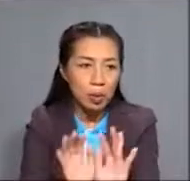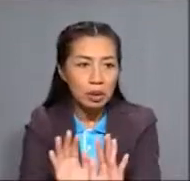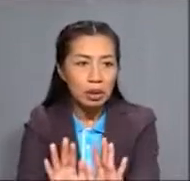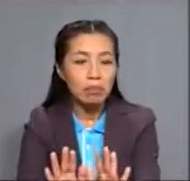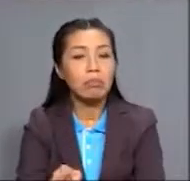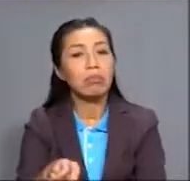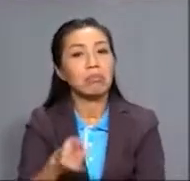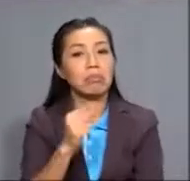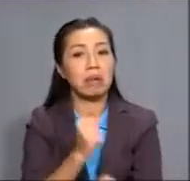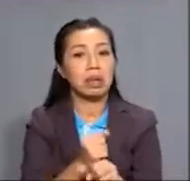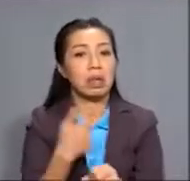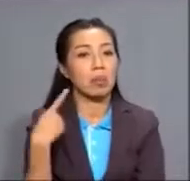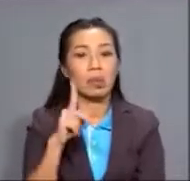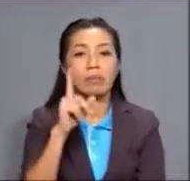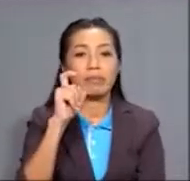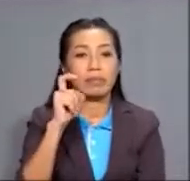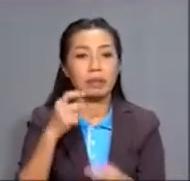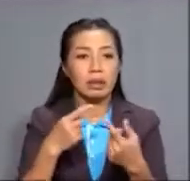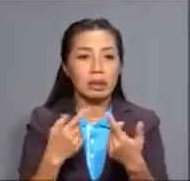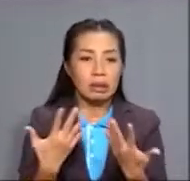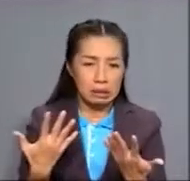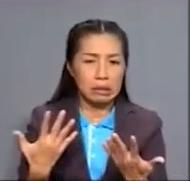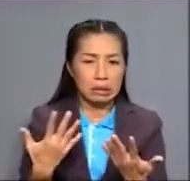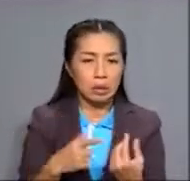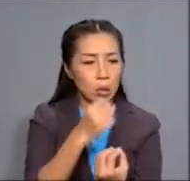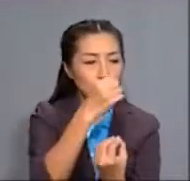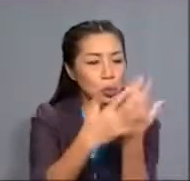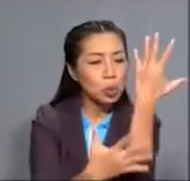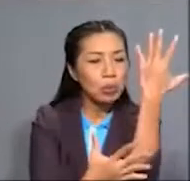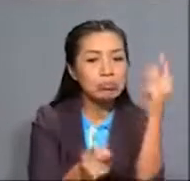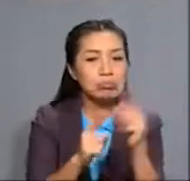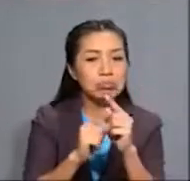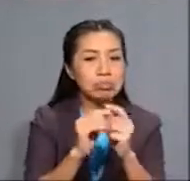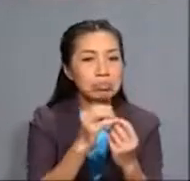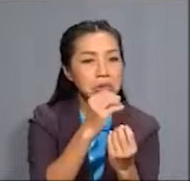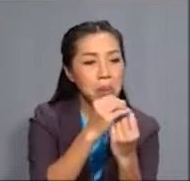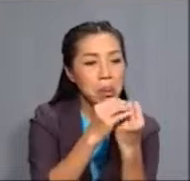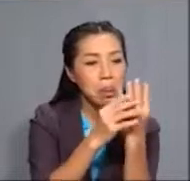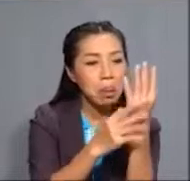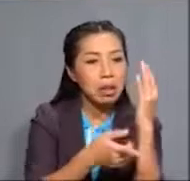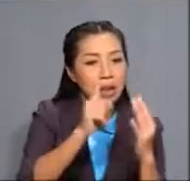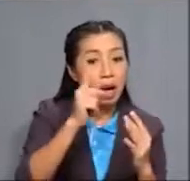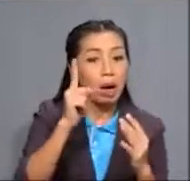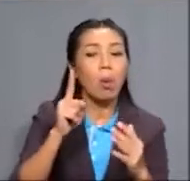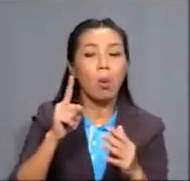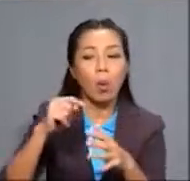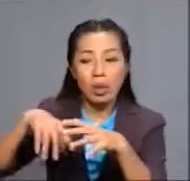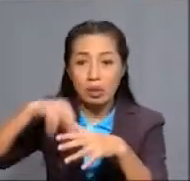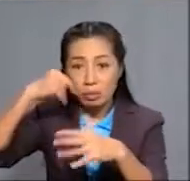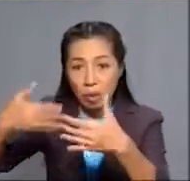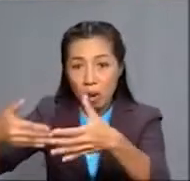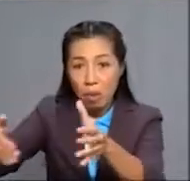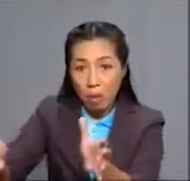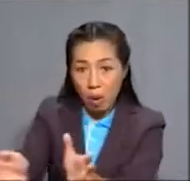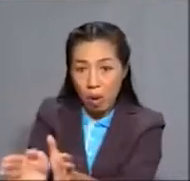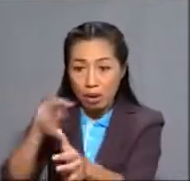ามาใช้งานไม่ได้ ใช้ได้ครับแต่มันมีผลต่อการเจริญเติบโตของ ก็เลยต้องเอาน้ำมาพักก่อน ใช่ครับ